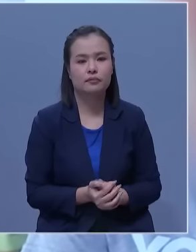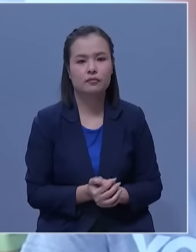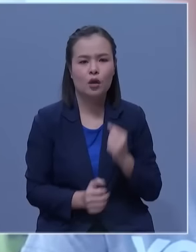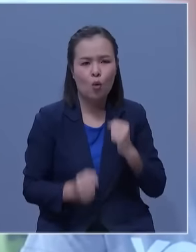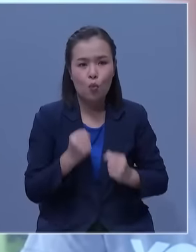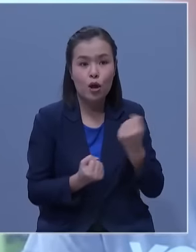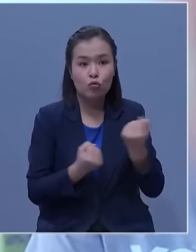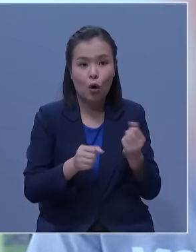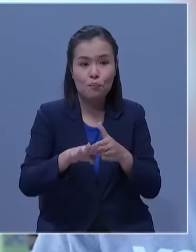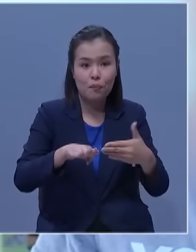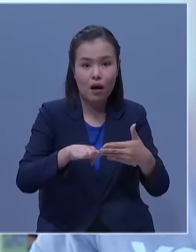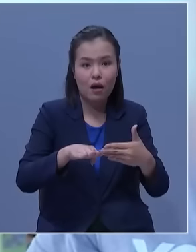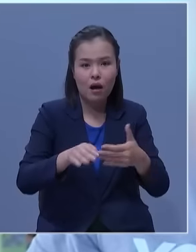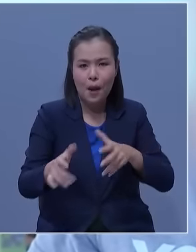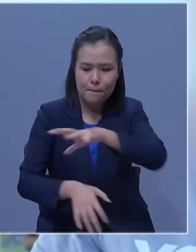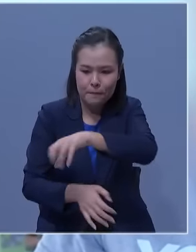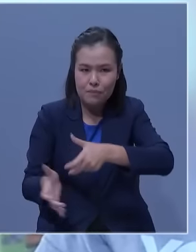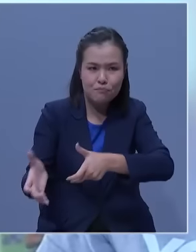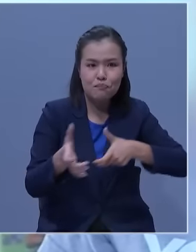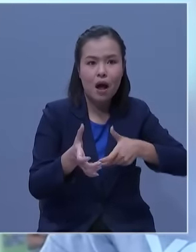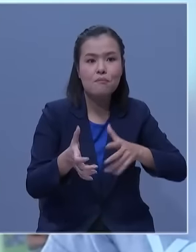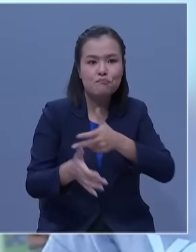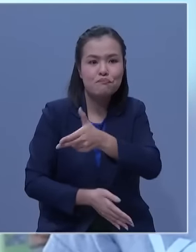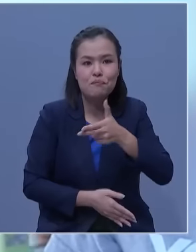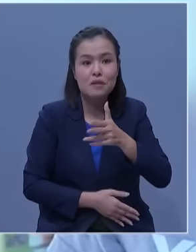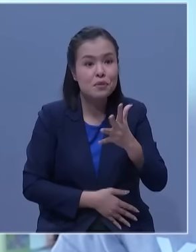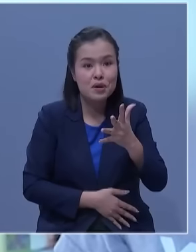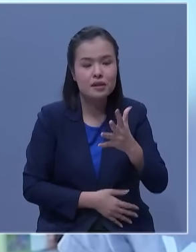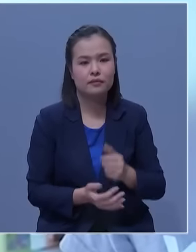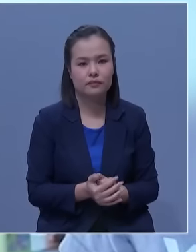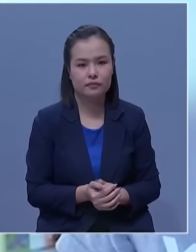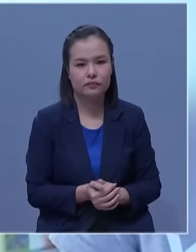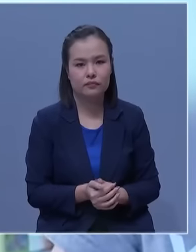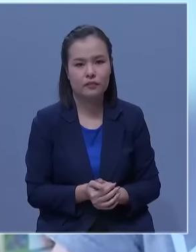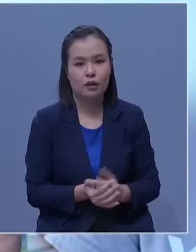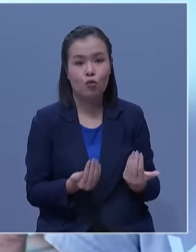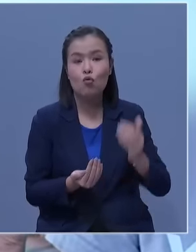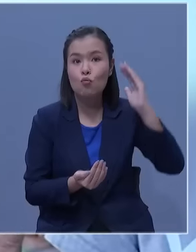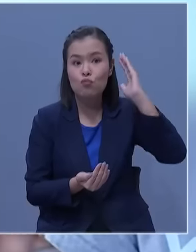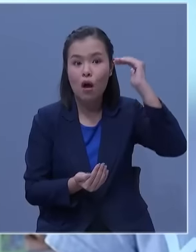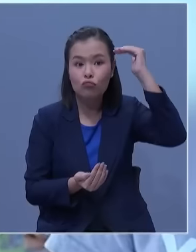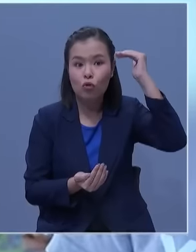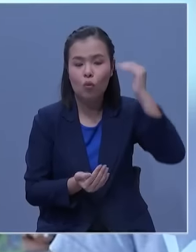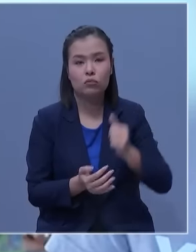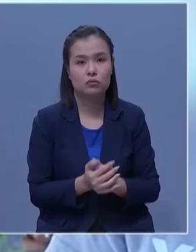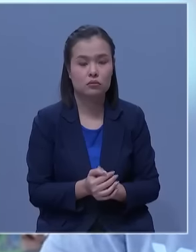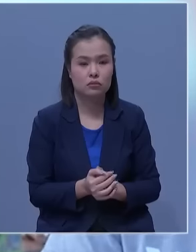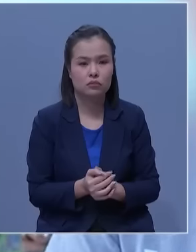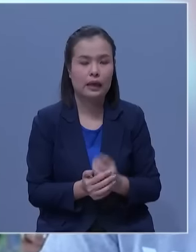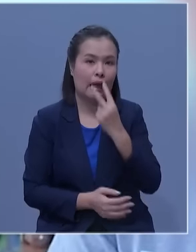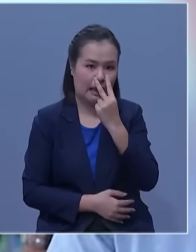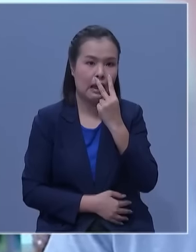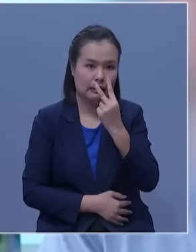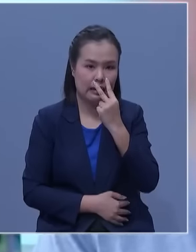าที่รถมาเปิดประตูทำเป็นว่าเอาปืนแต่ว่าไม่ได้เอาปืนไม่มีปืน โอ้เนี่ยครับเข้ากับหลังตักน้ำจะเอา ตอนนั้นเราเห็นคนร้ายมั้ยเห็นคนยิงไหม เห็นครับ น้อง